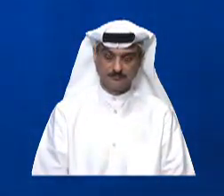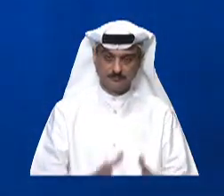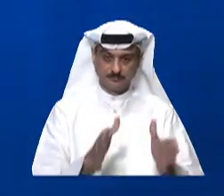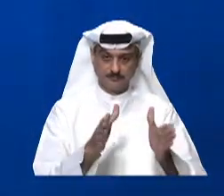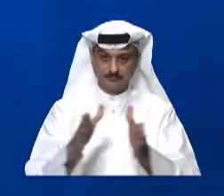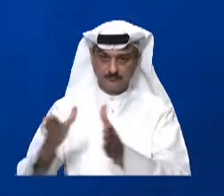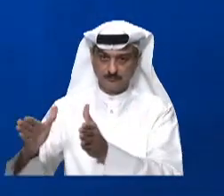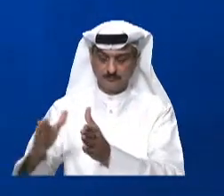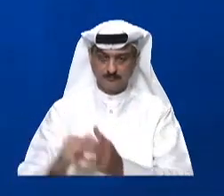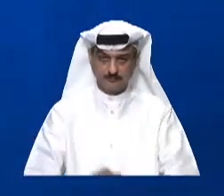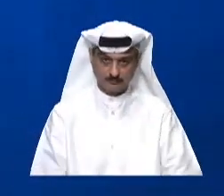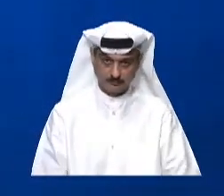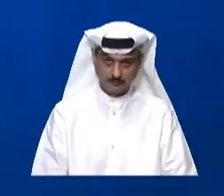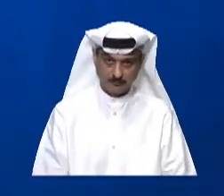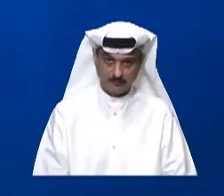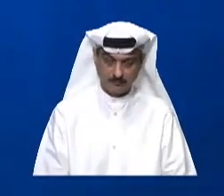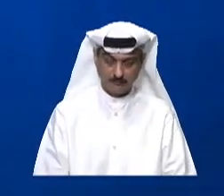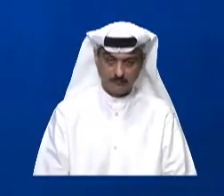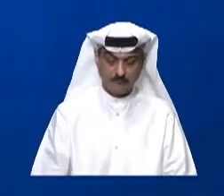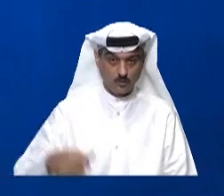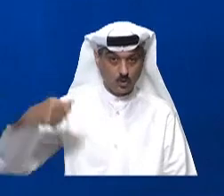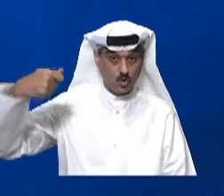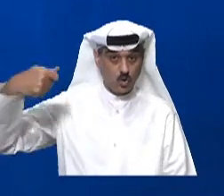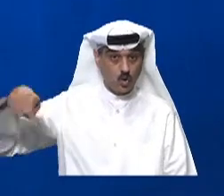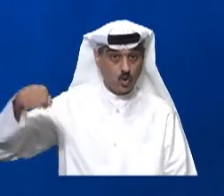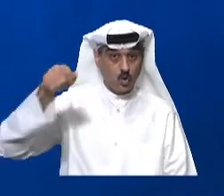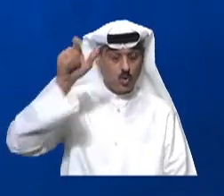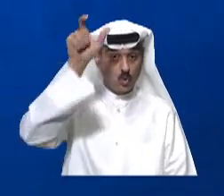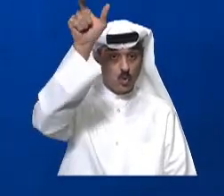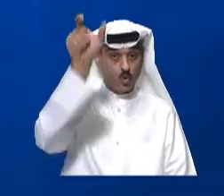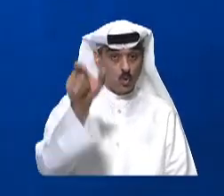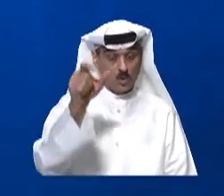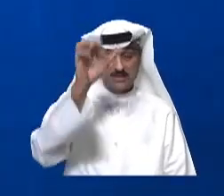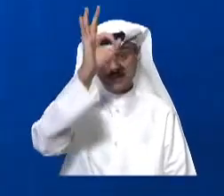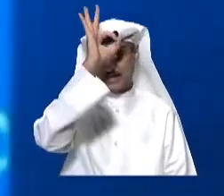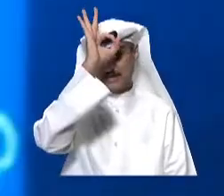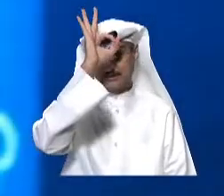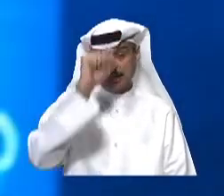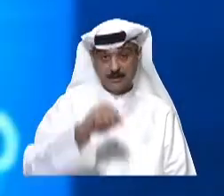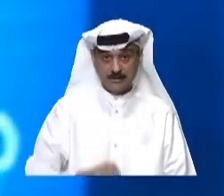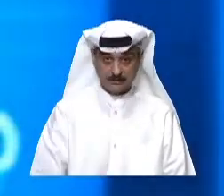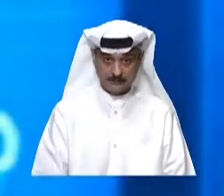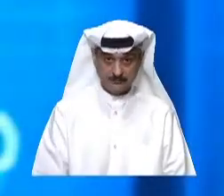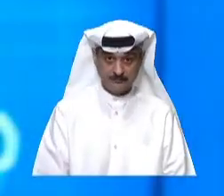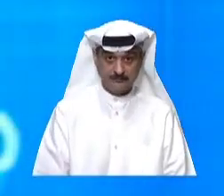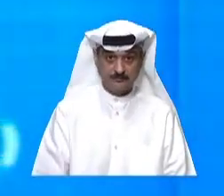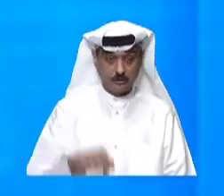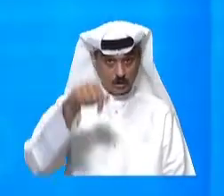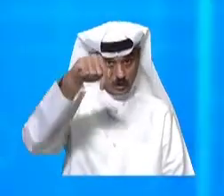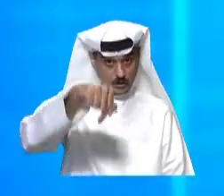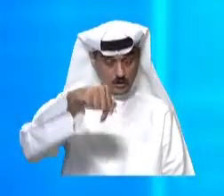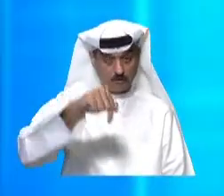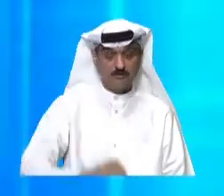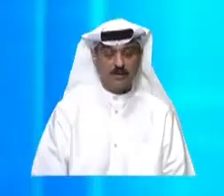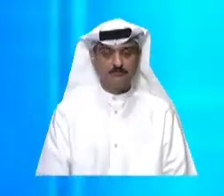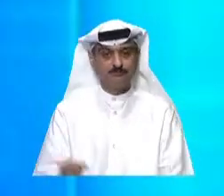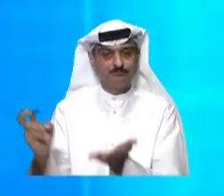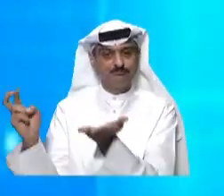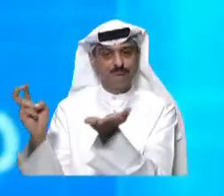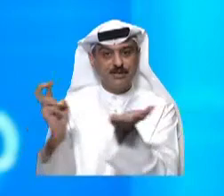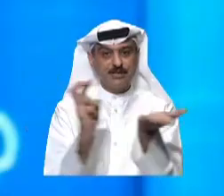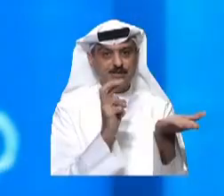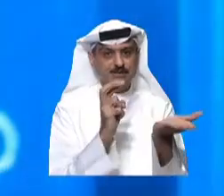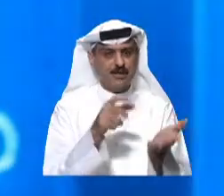قام النائب الأول لرئيس مجلس الوزراء ووزير الداخلية الفريق أول المتقاعد الشيخ أحمد نواف الأحمد الجابر الصباح اليوم بزيارة